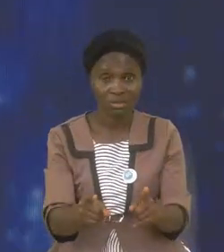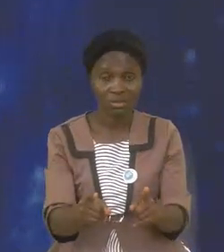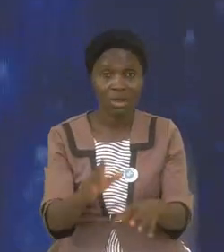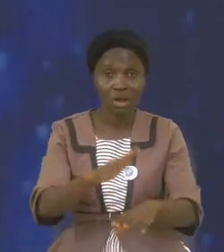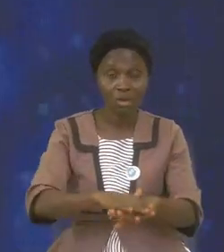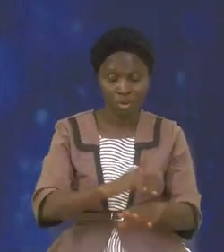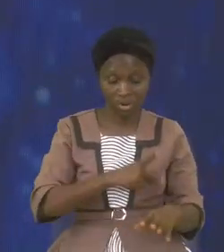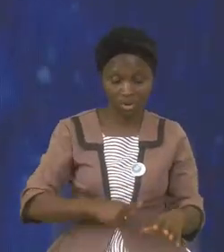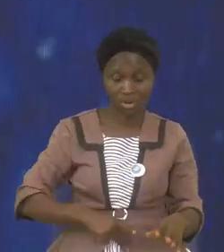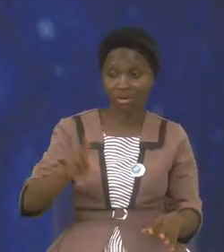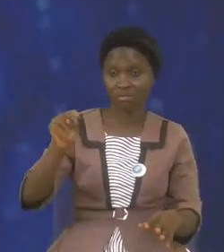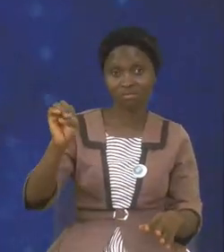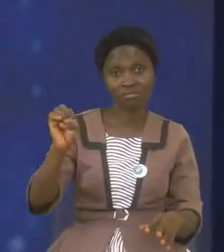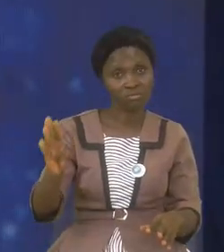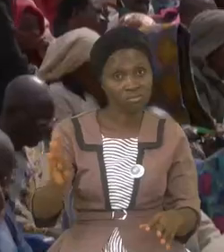Mais